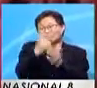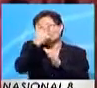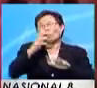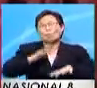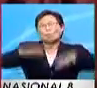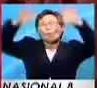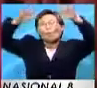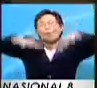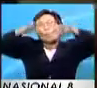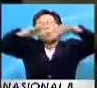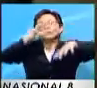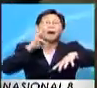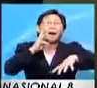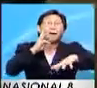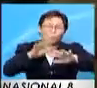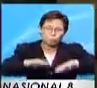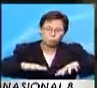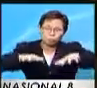memasuki